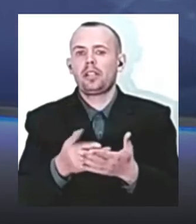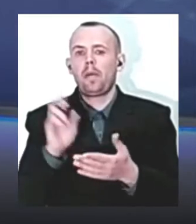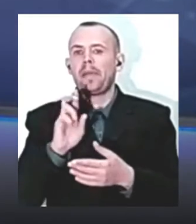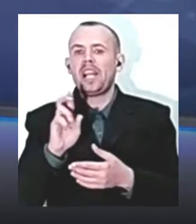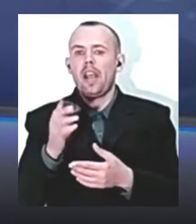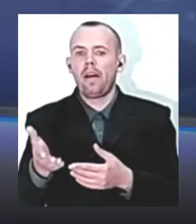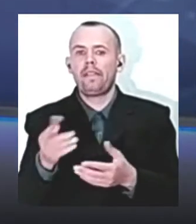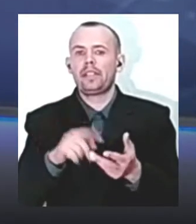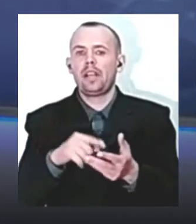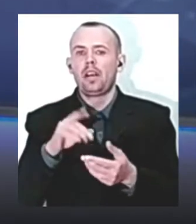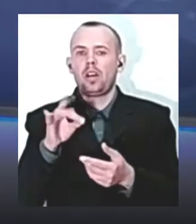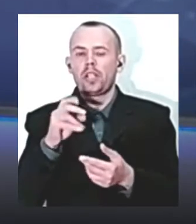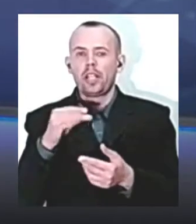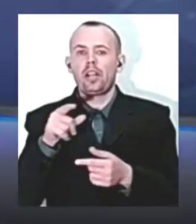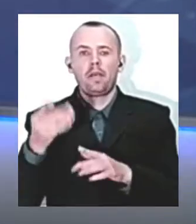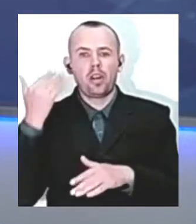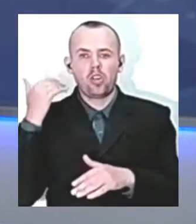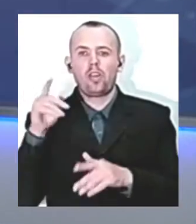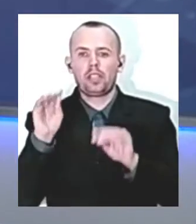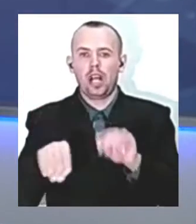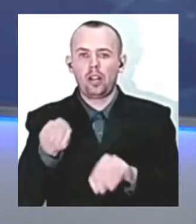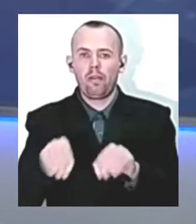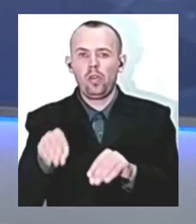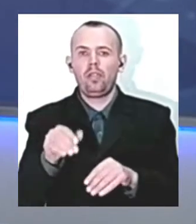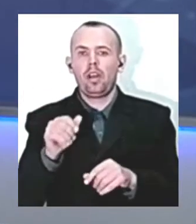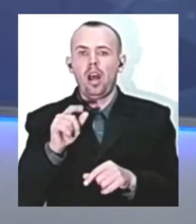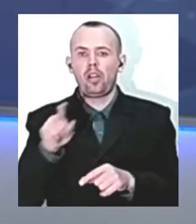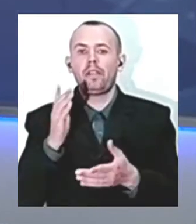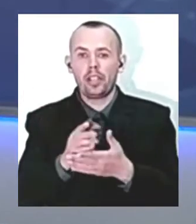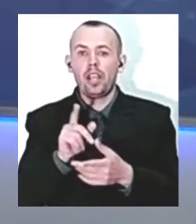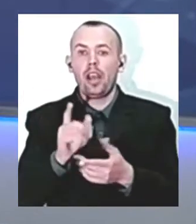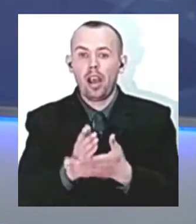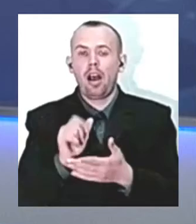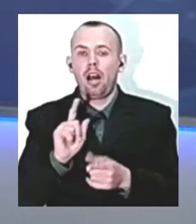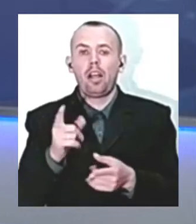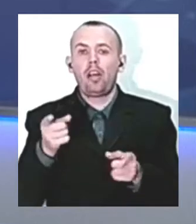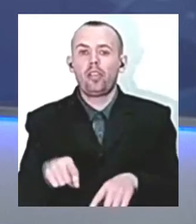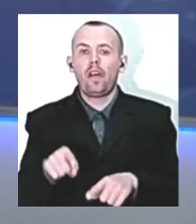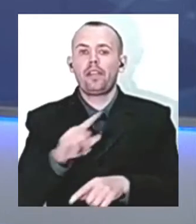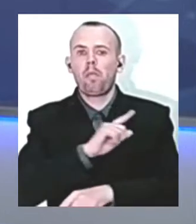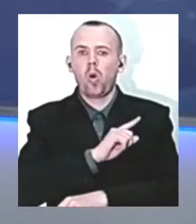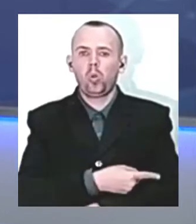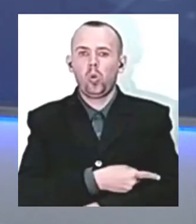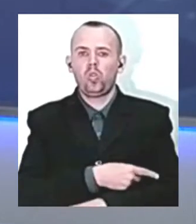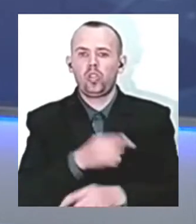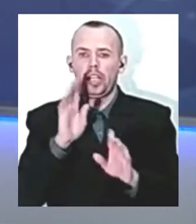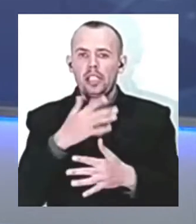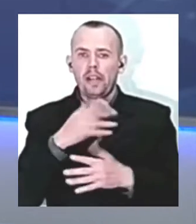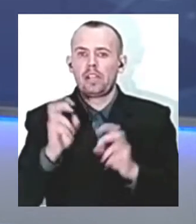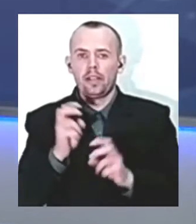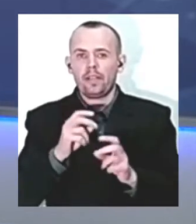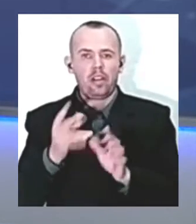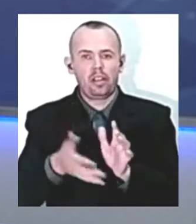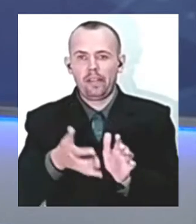тобто їх раніше встановлювали, вони є, але навіть потужність цієї кисневої станції не вистачає.